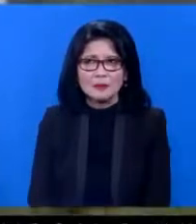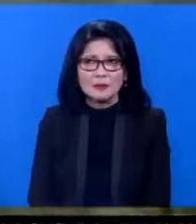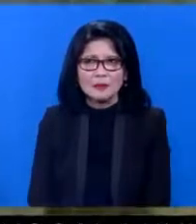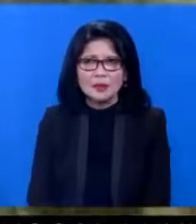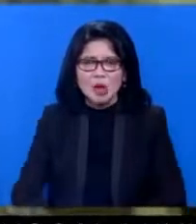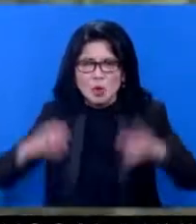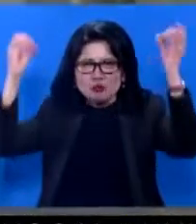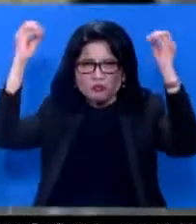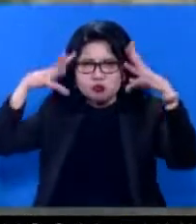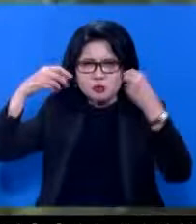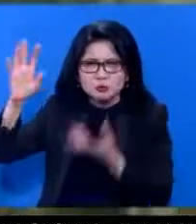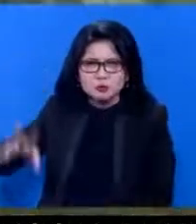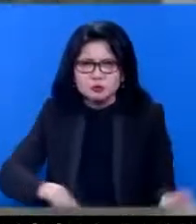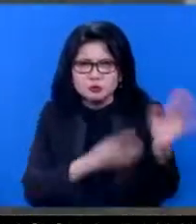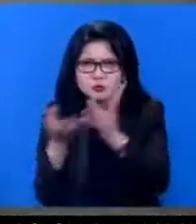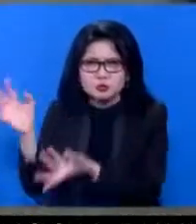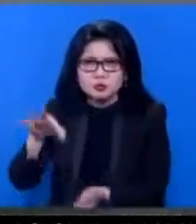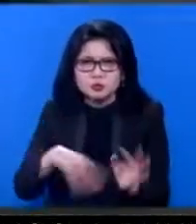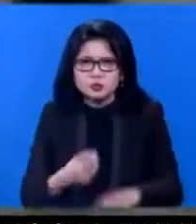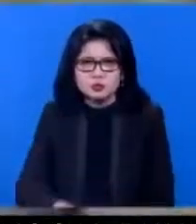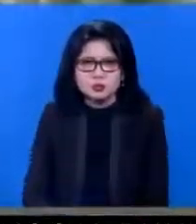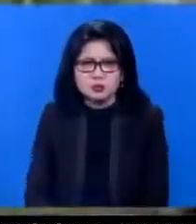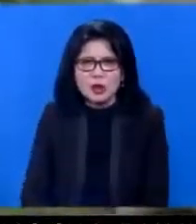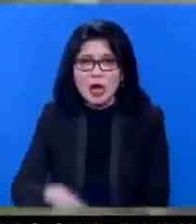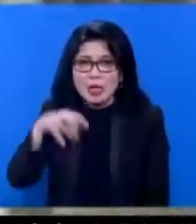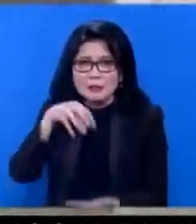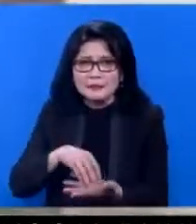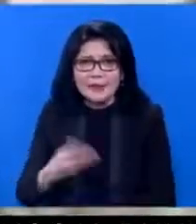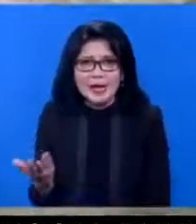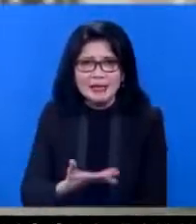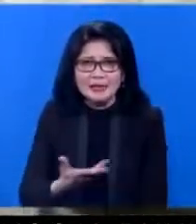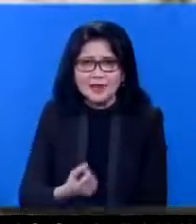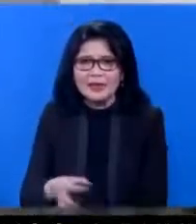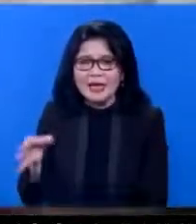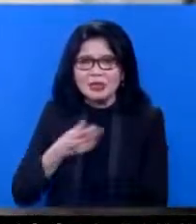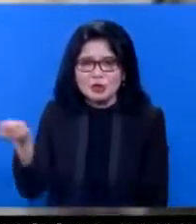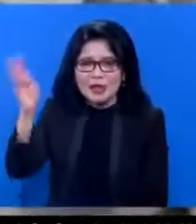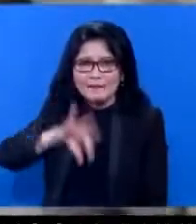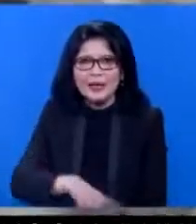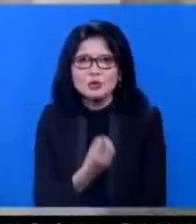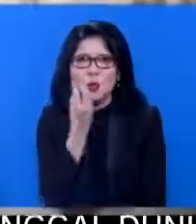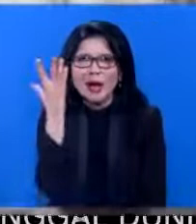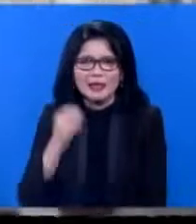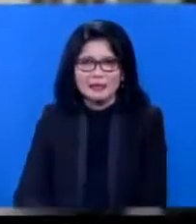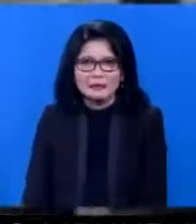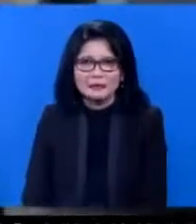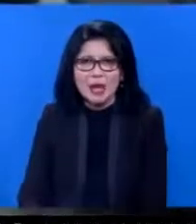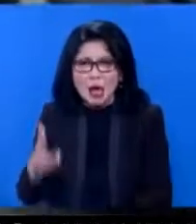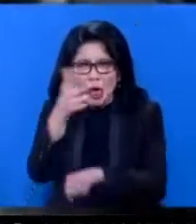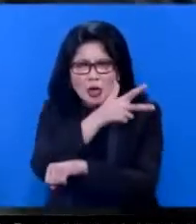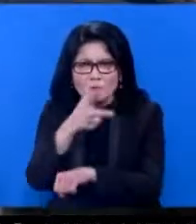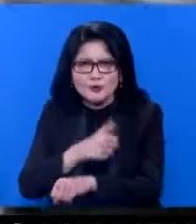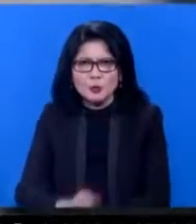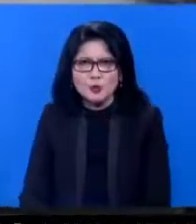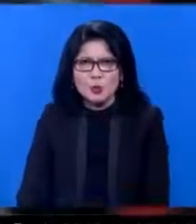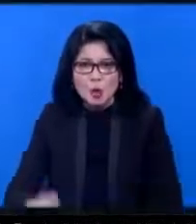Hujan deras disertai angin kencang Jumat sore melanda kawasan Desa Seraten, Kecamatan Celuring, Banyuwangi, Jawa Timur. Dalam video amatir terlihat